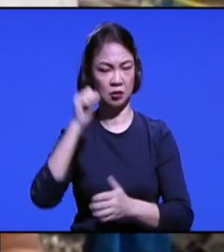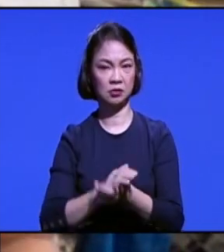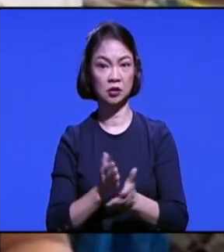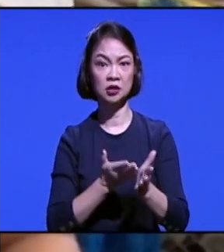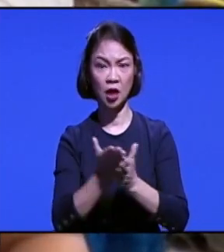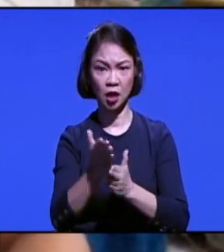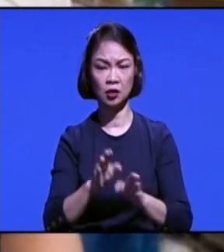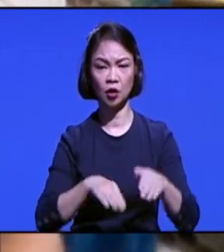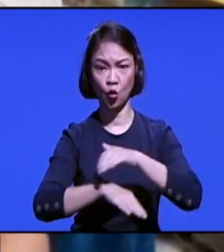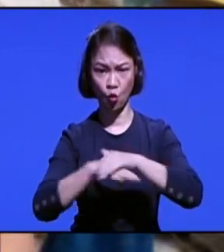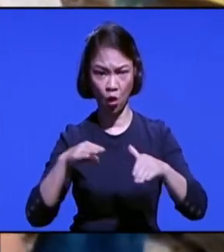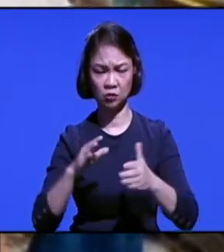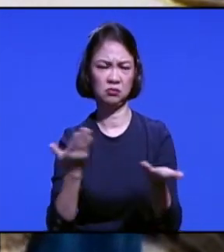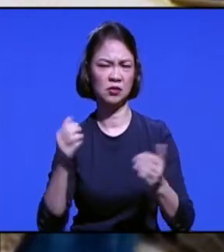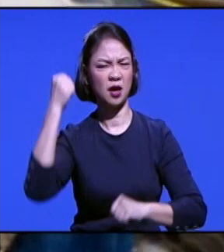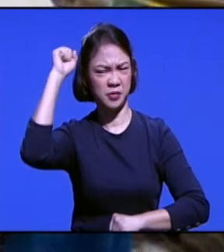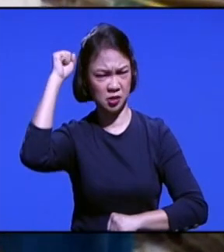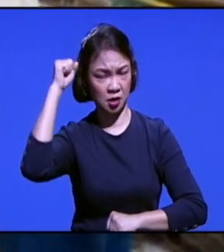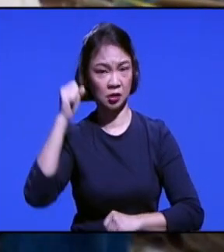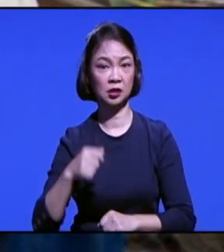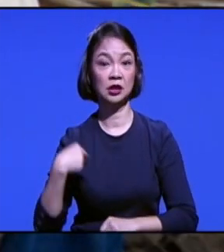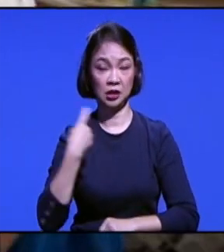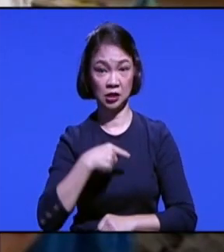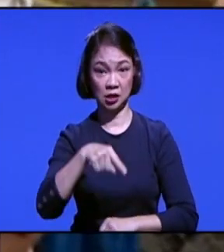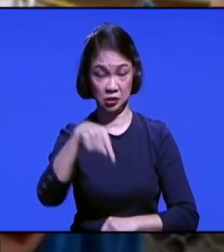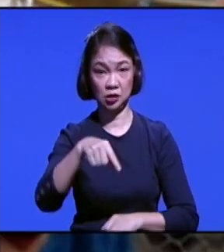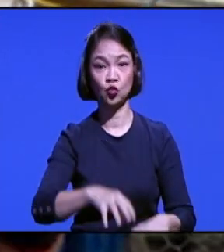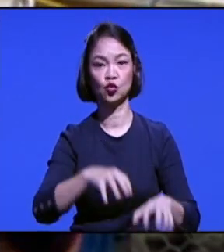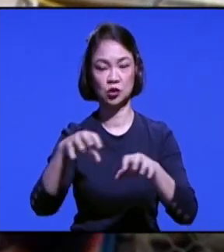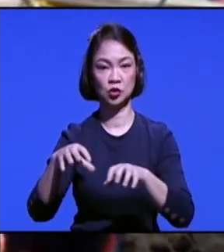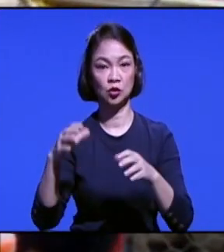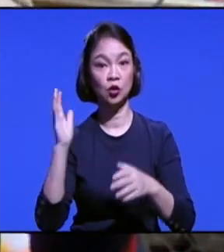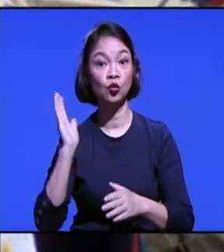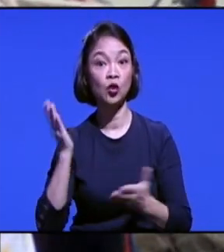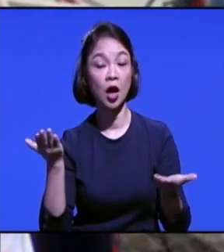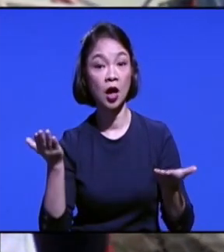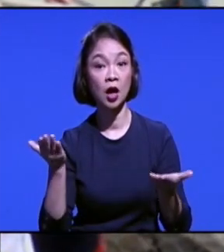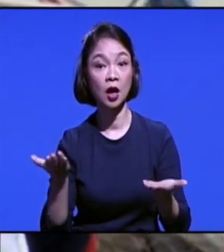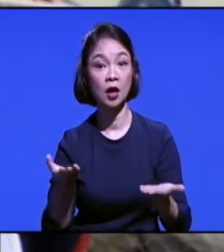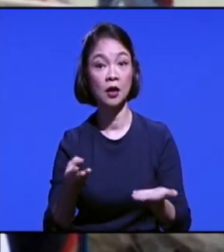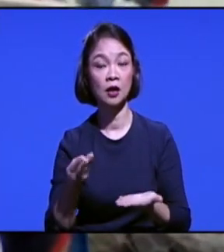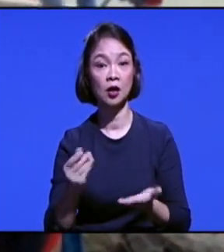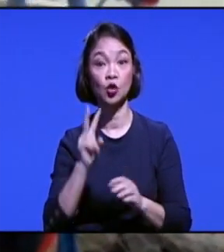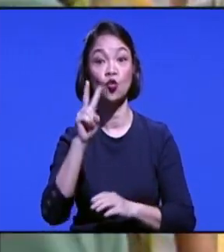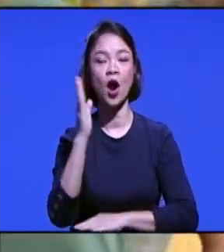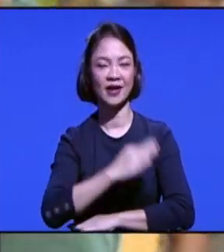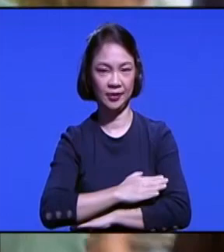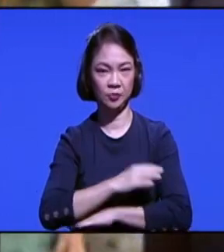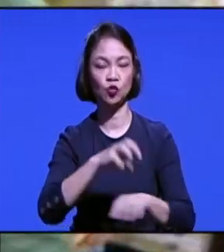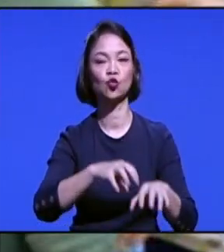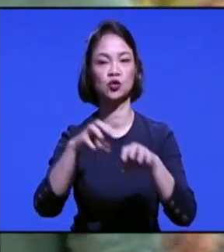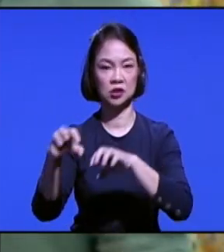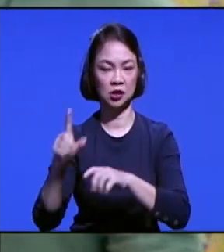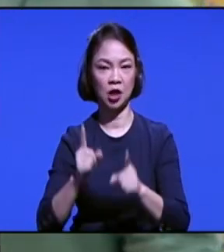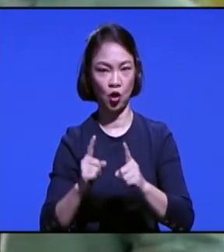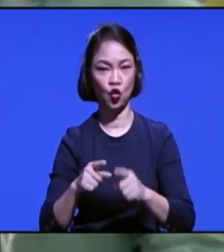nggak bisa gitu, jadi ya mau nggak mau di sini kita mengungsi. Sudah berapa hari berarti? Sudah 2 hari ya sama. Kalau